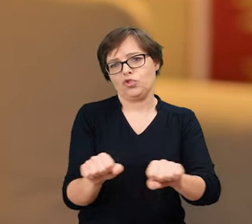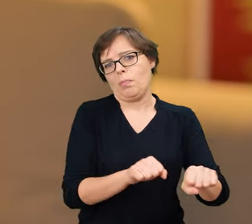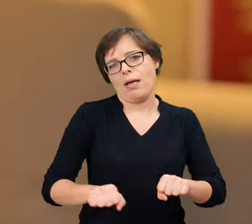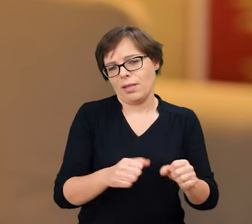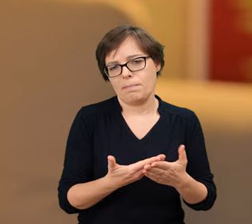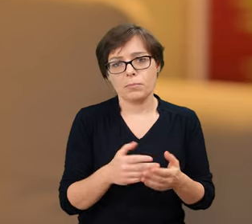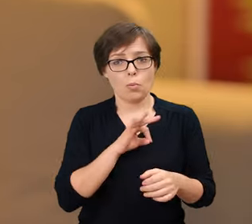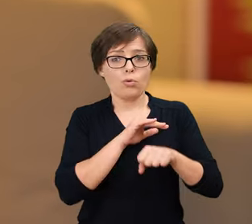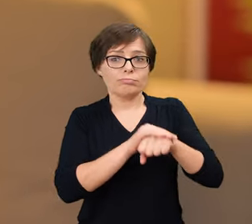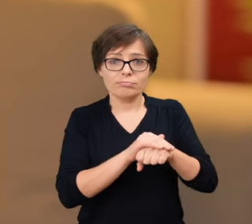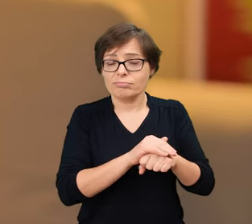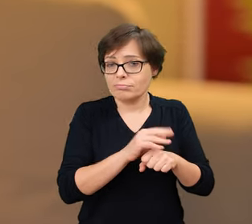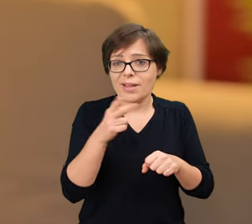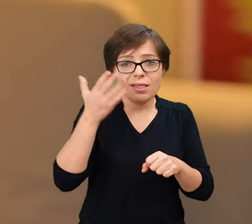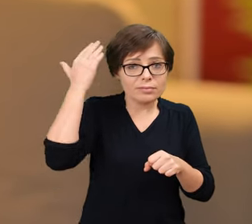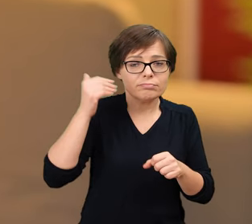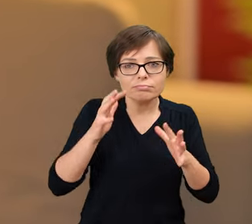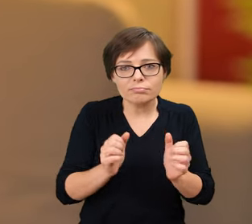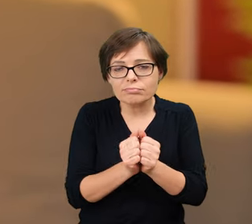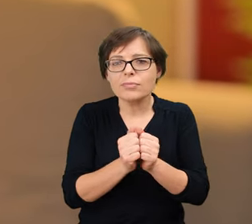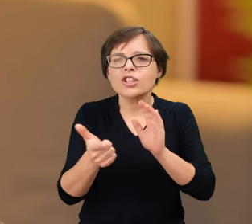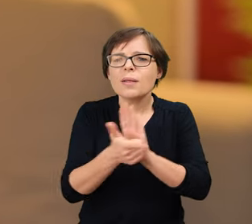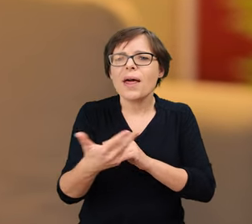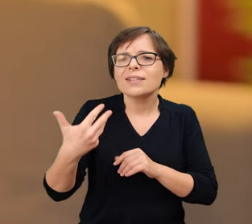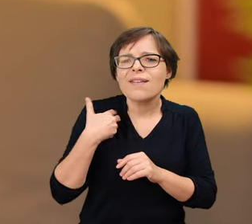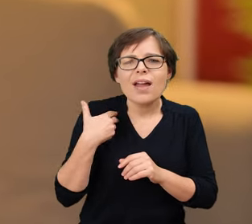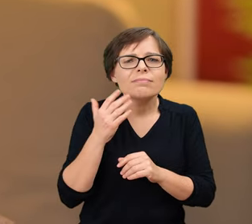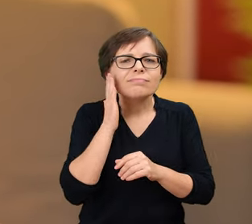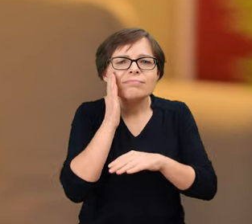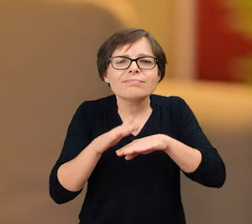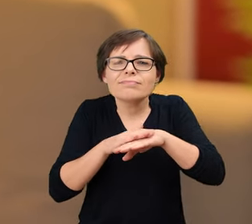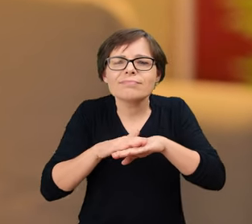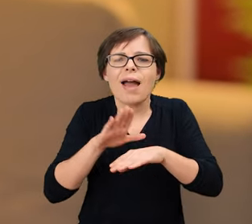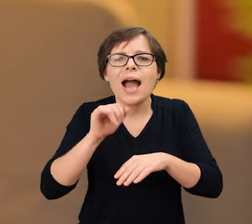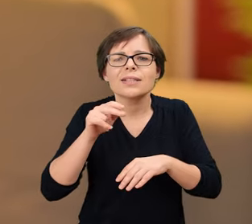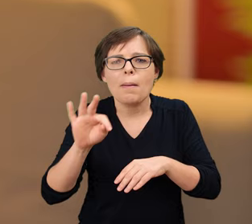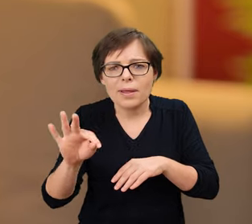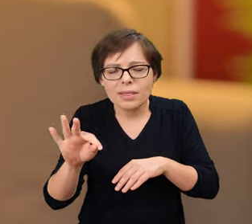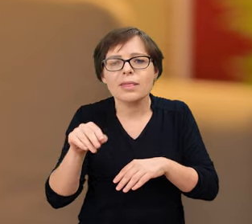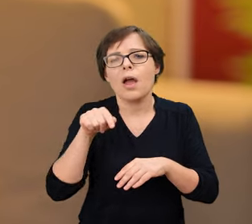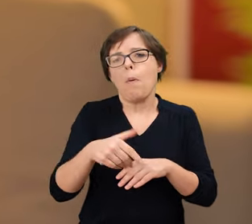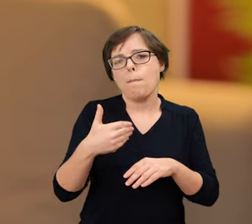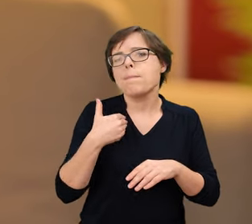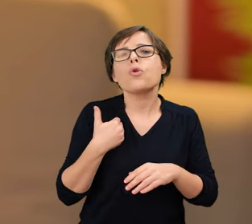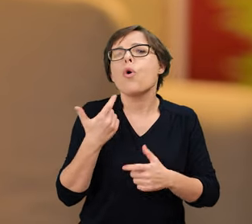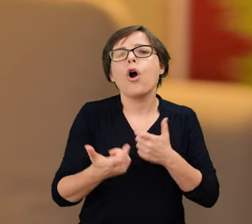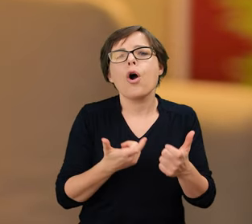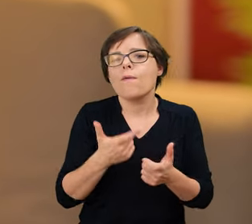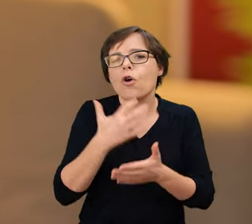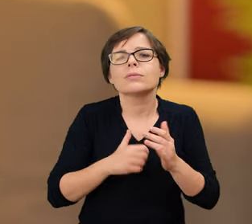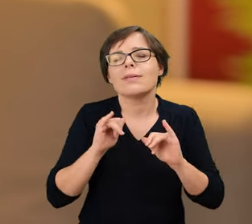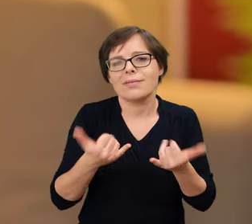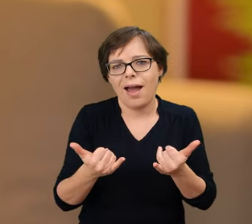odnalazł kiedyś XVII-wieczny aksamit, który był używany do przecierania podłogi. Nie powiem gdzie, żeby